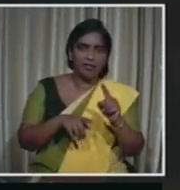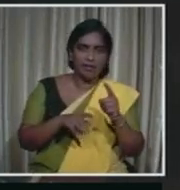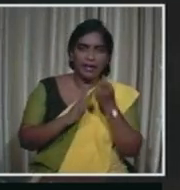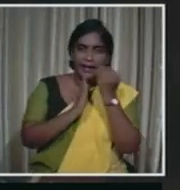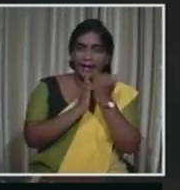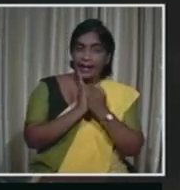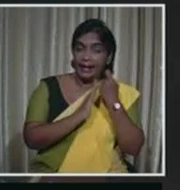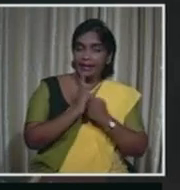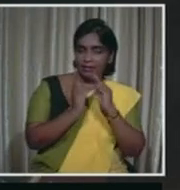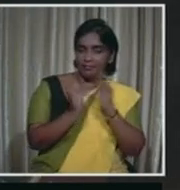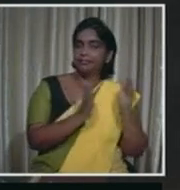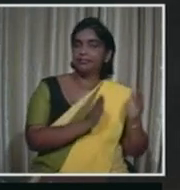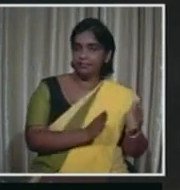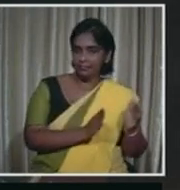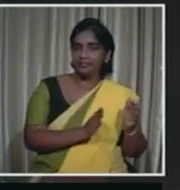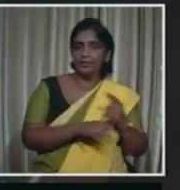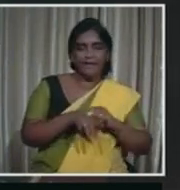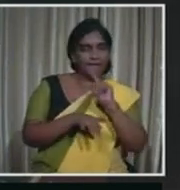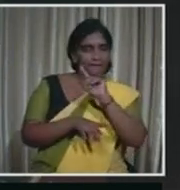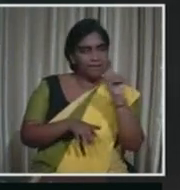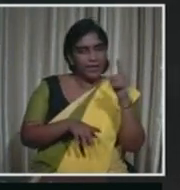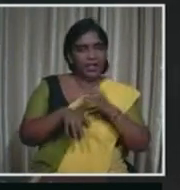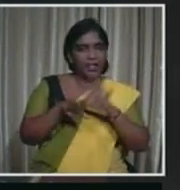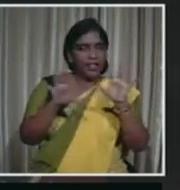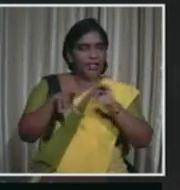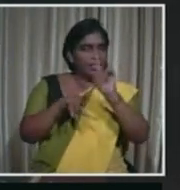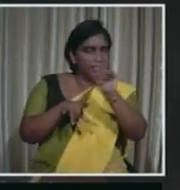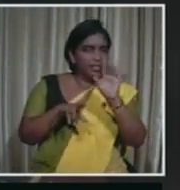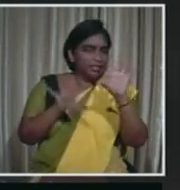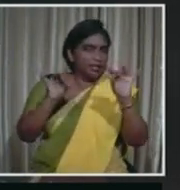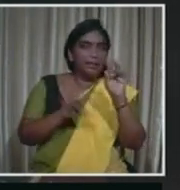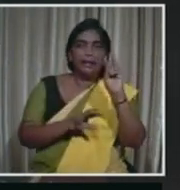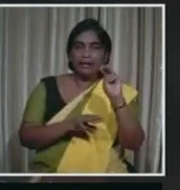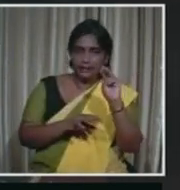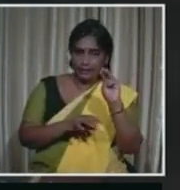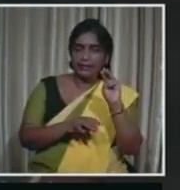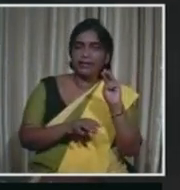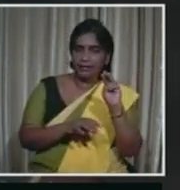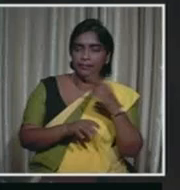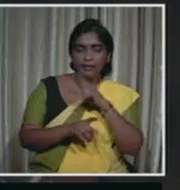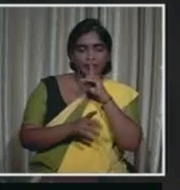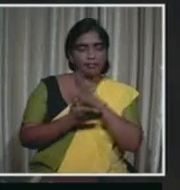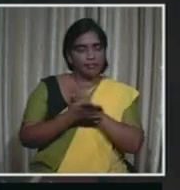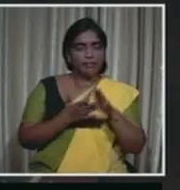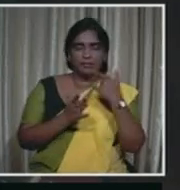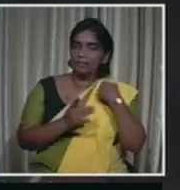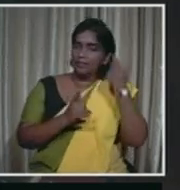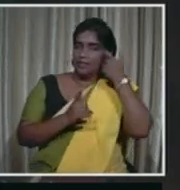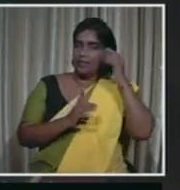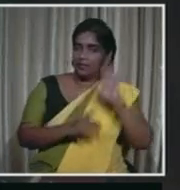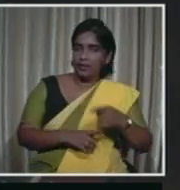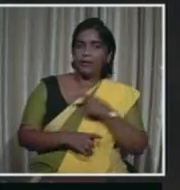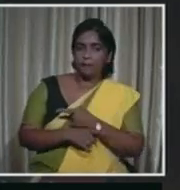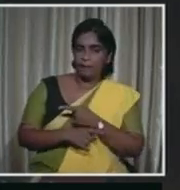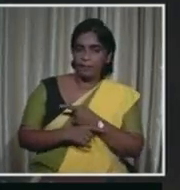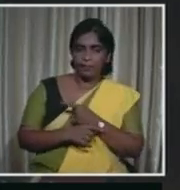ඕඩර්ස් පසක දමලා අපි විනාඩියක බැරි නම් තප්පර 30ක හරි අපි විනාඩි අපි නිශ්ශබ්දතාවයක් පළ කරලා